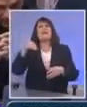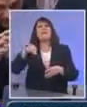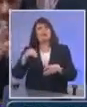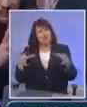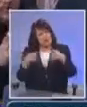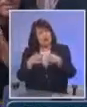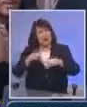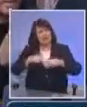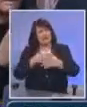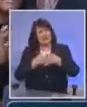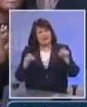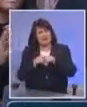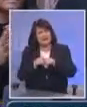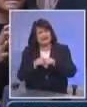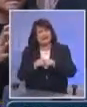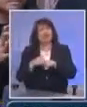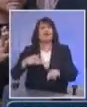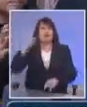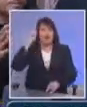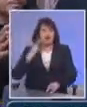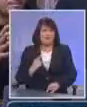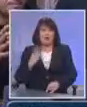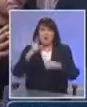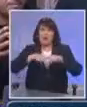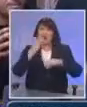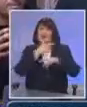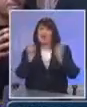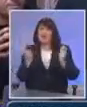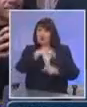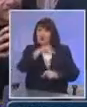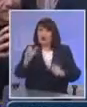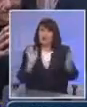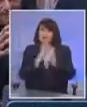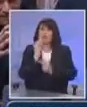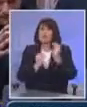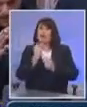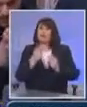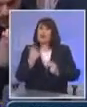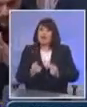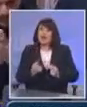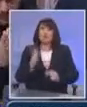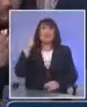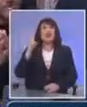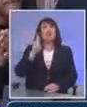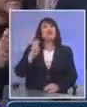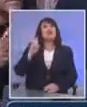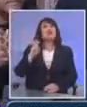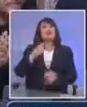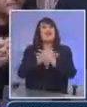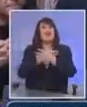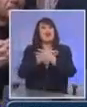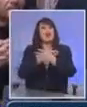τα ελληνικά σχολεία συναντούν σοβαρά προβλήματα. Σημειωτέων ότι επί Χότζα